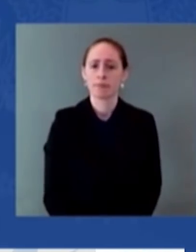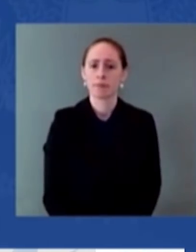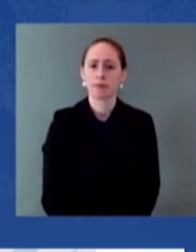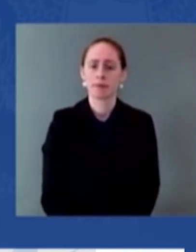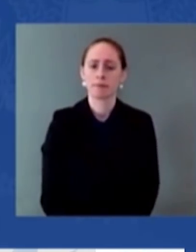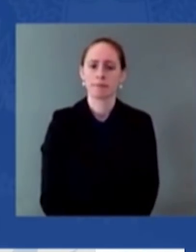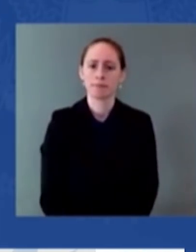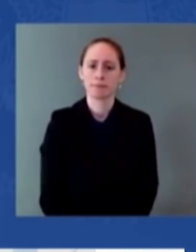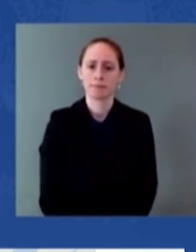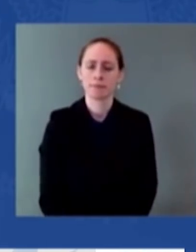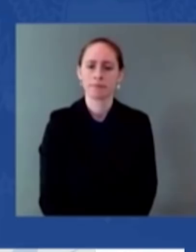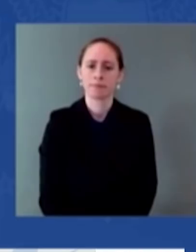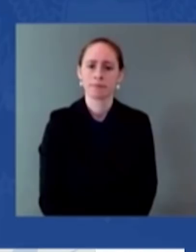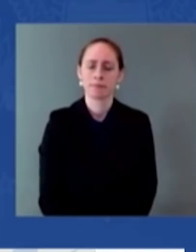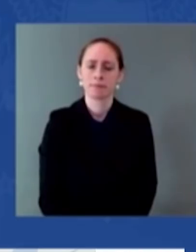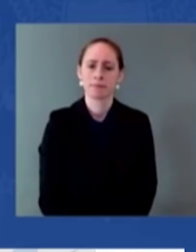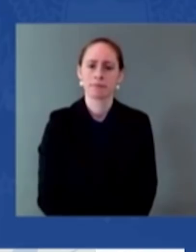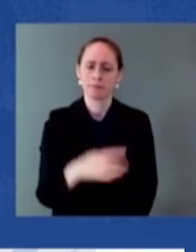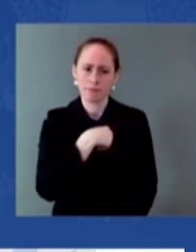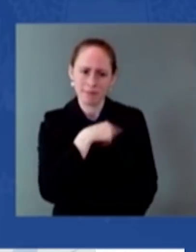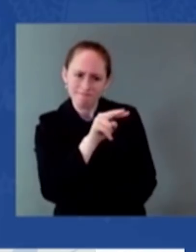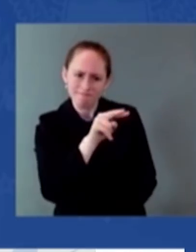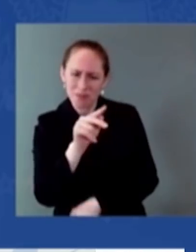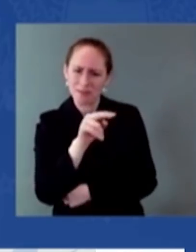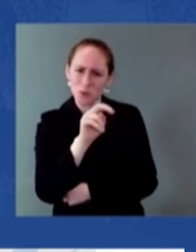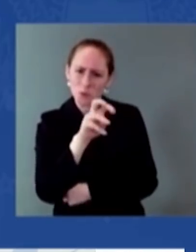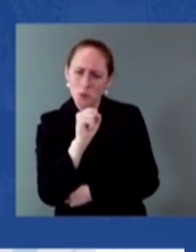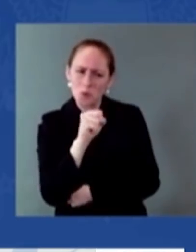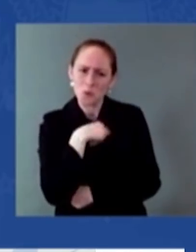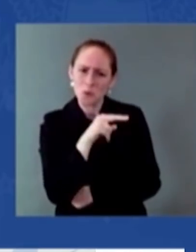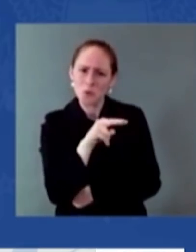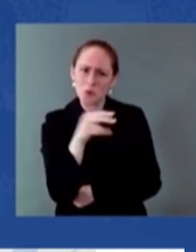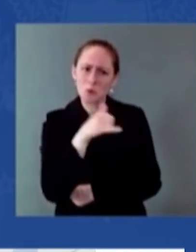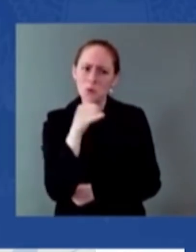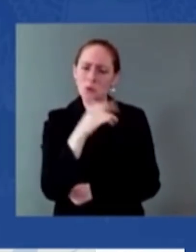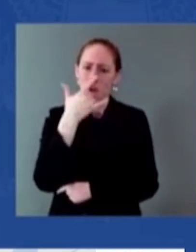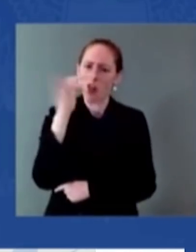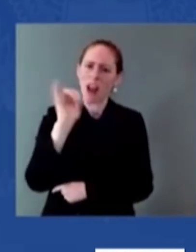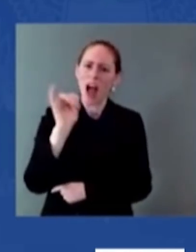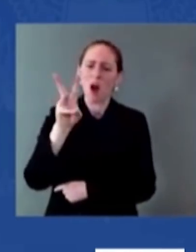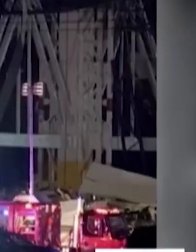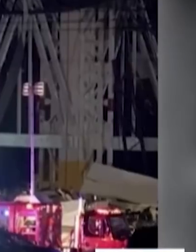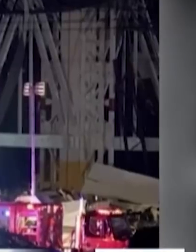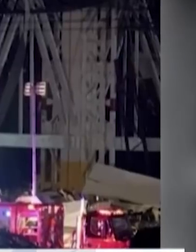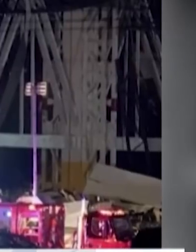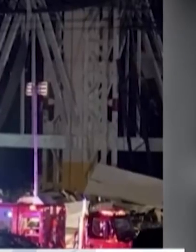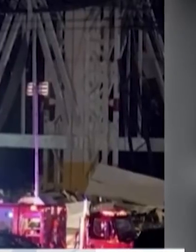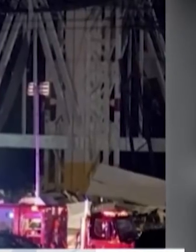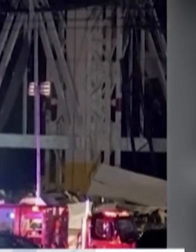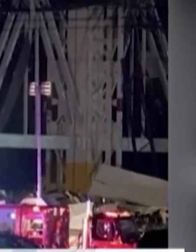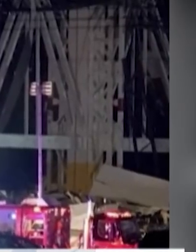his comment was, it looks like a war zone, but worse. Dagdag ng Pangulo, gagawing lahat ng federal government